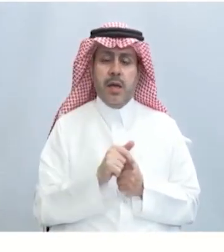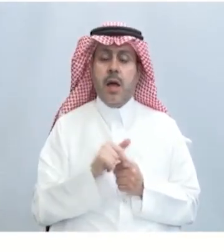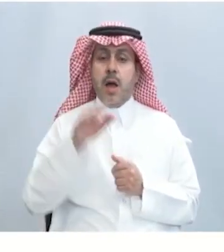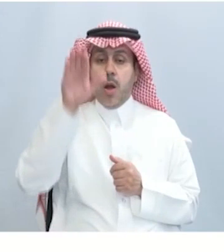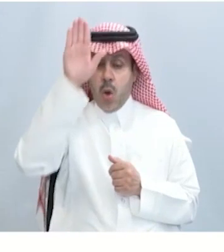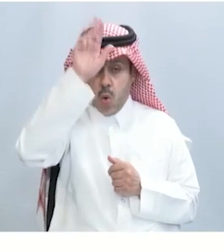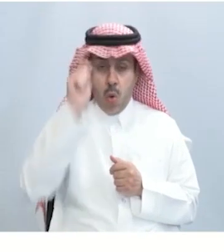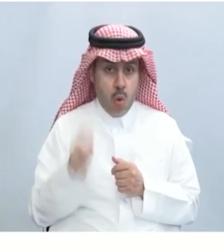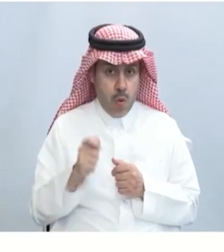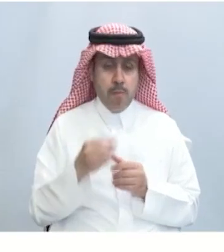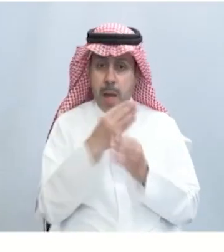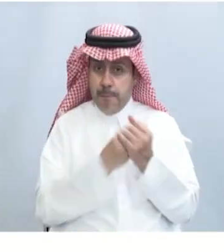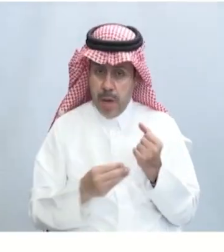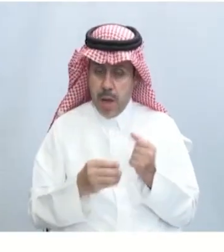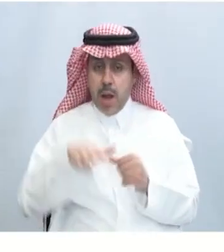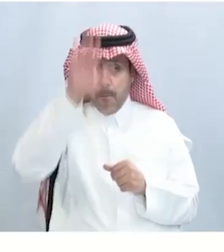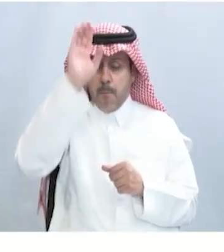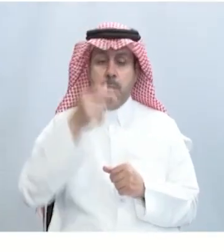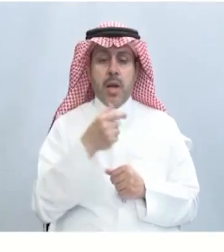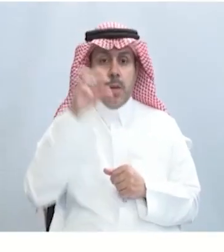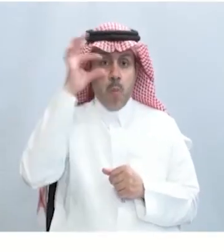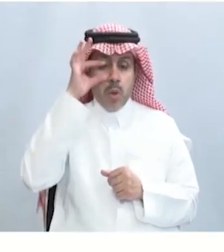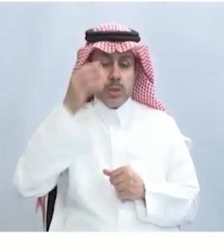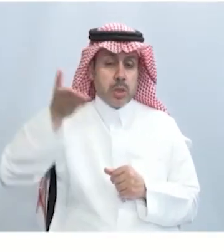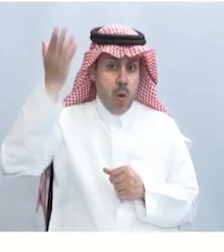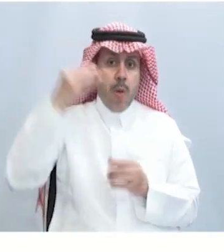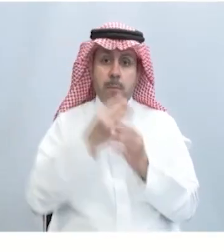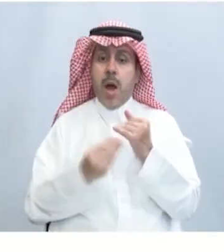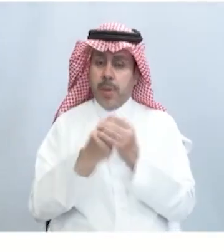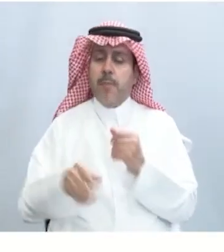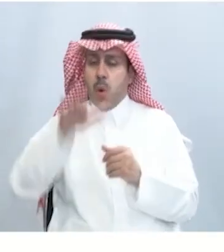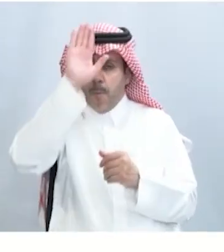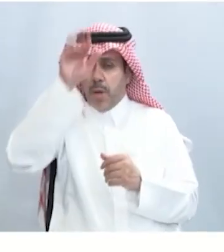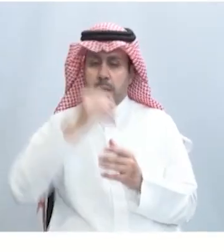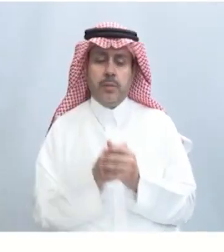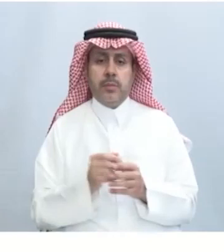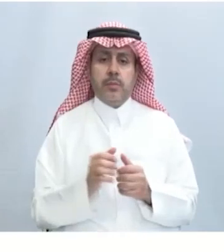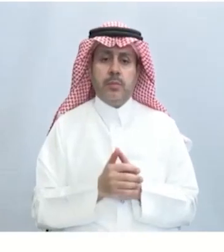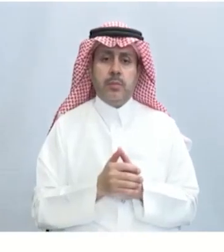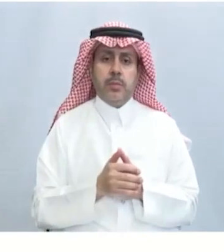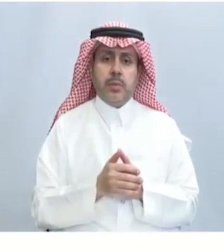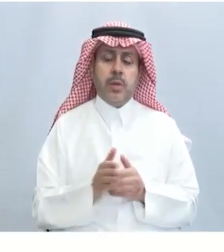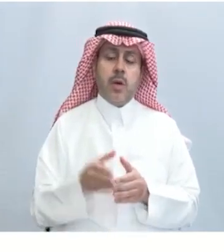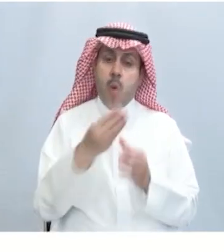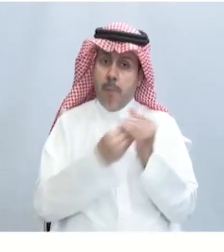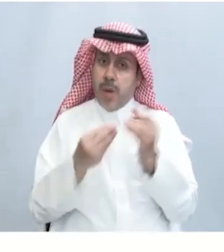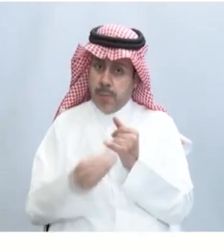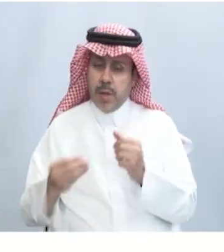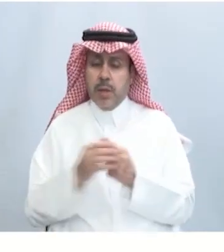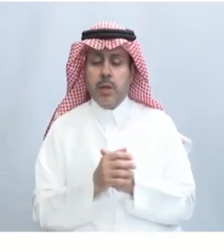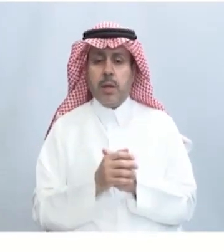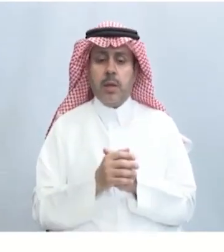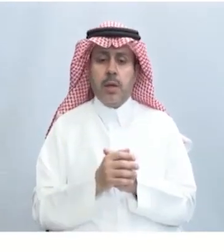لك المؤسس عبد العزيز ابن عبد الرحمن الفيصل ال سعود وابناء وابناء